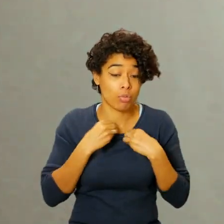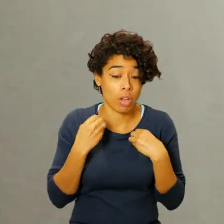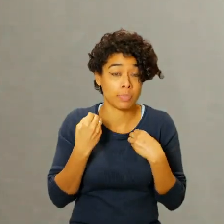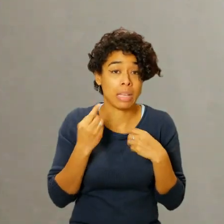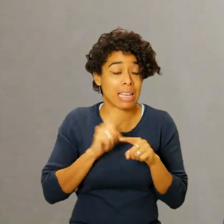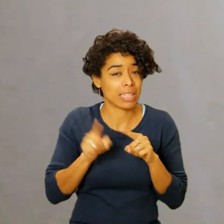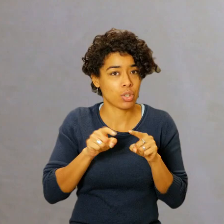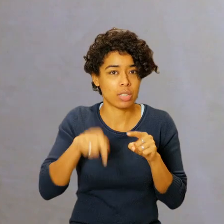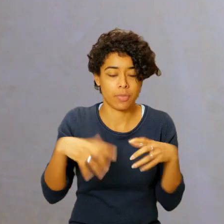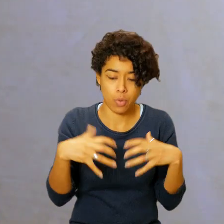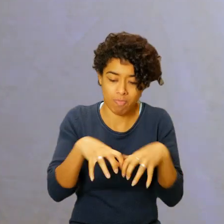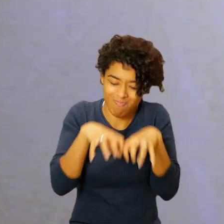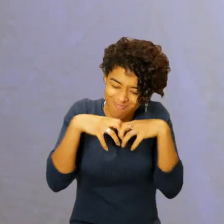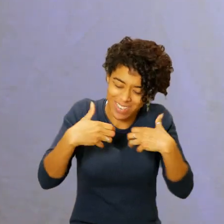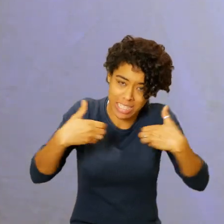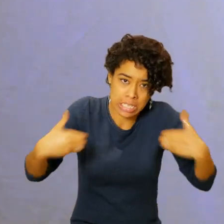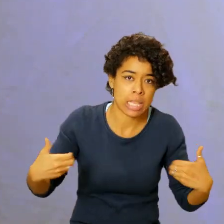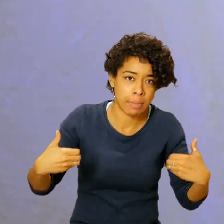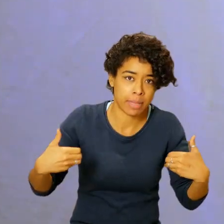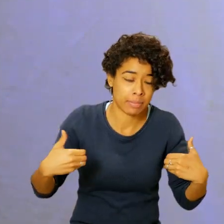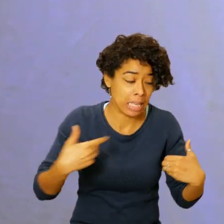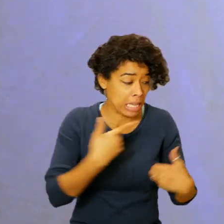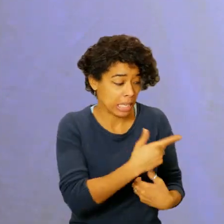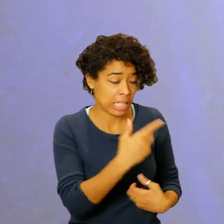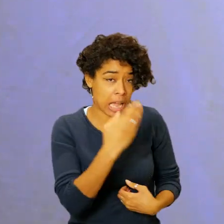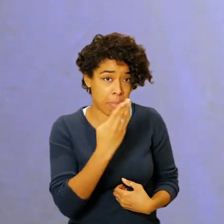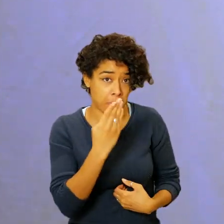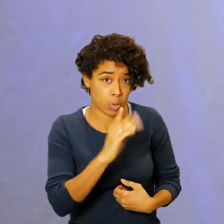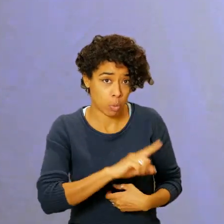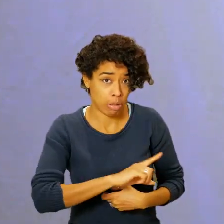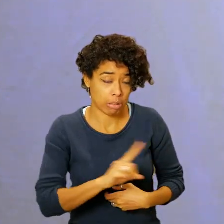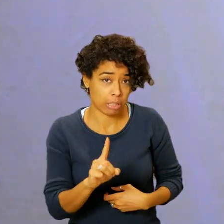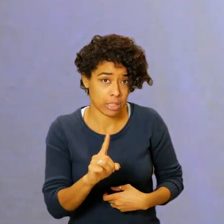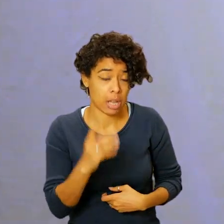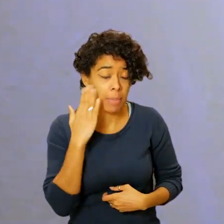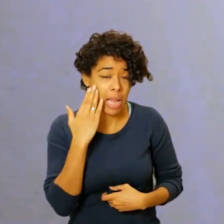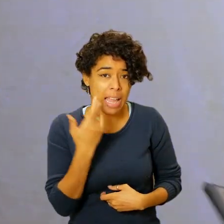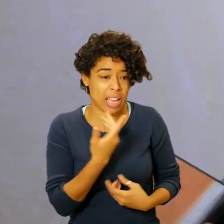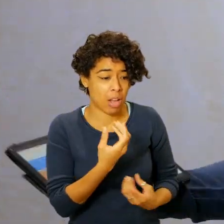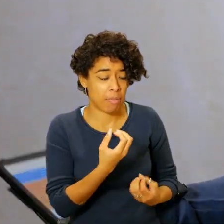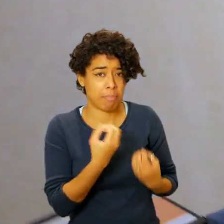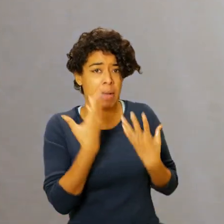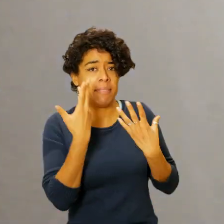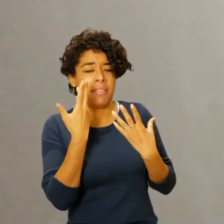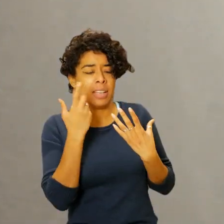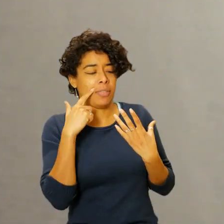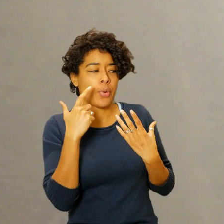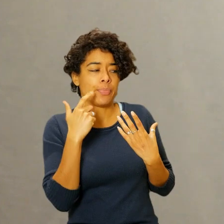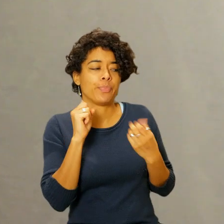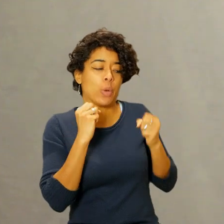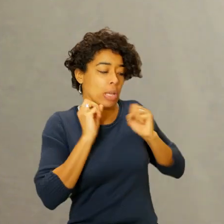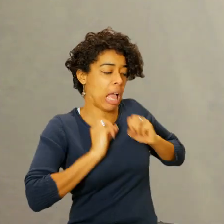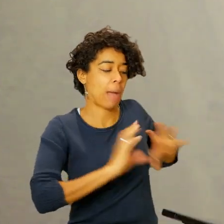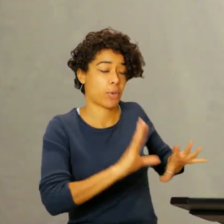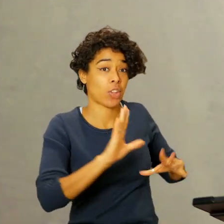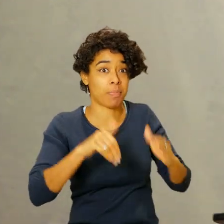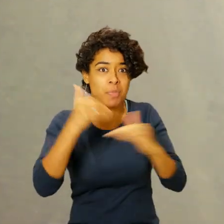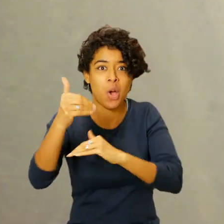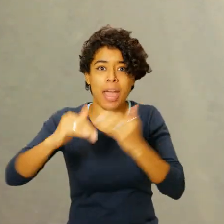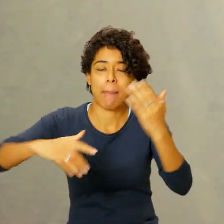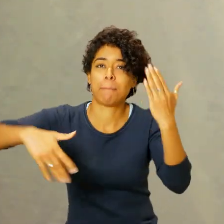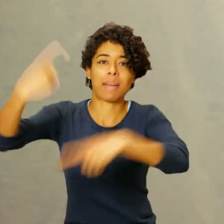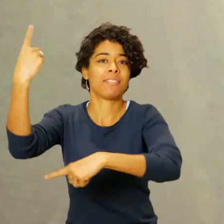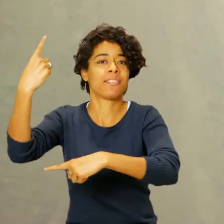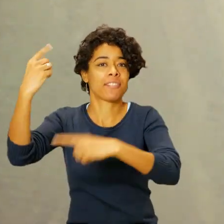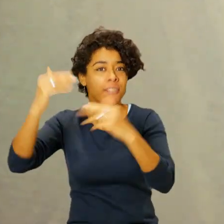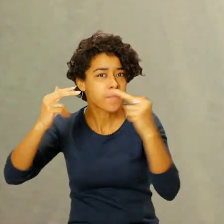de certaines choses qui sont là, qu'on n'a pas besoin, mais qui vont nous pousser, nous propulser à aller plus loin. Et on voit dans